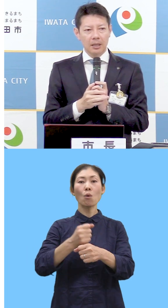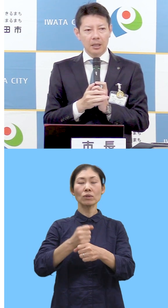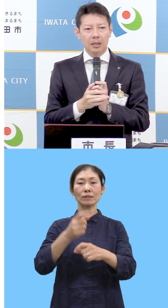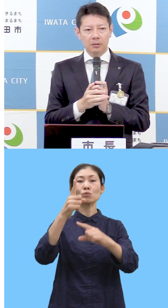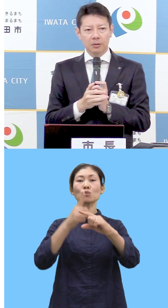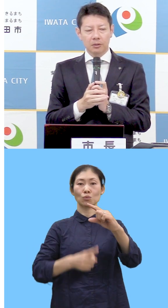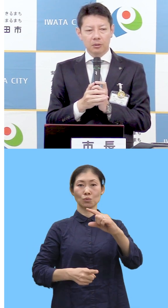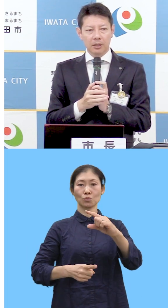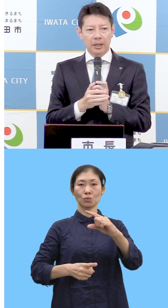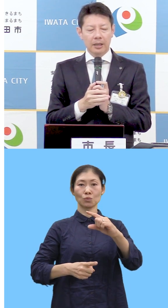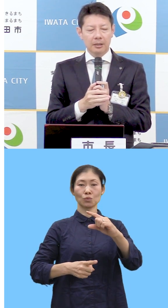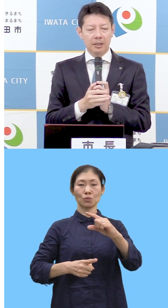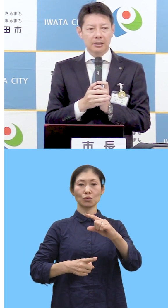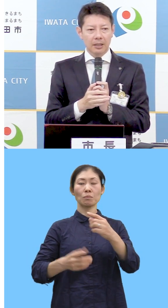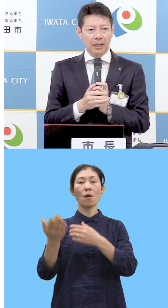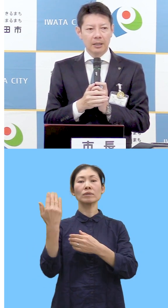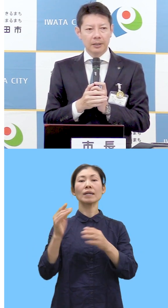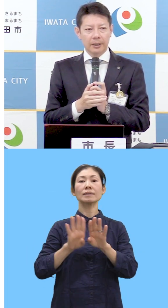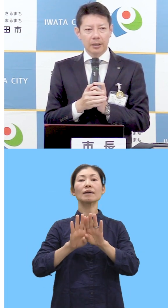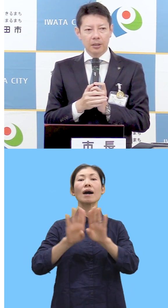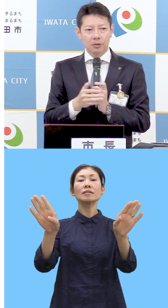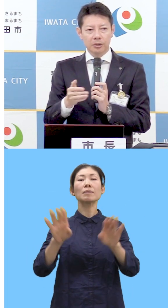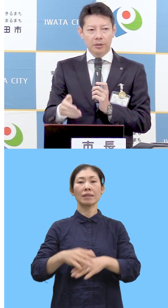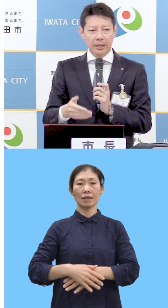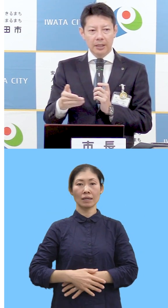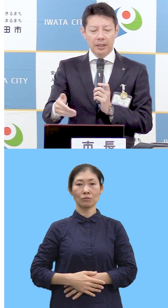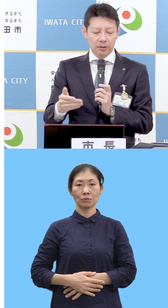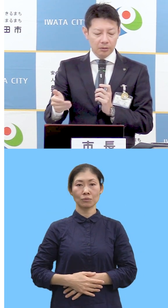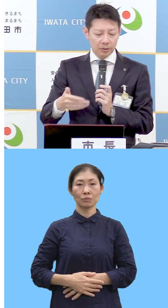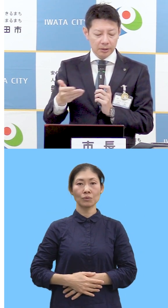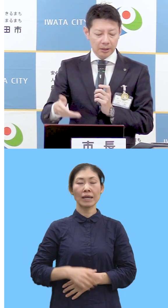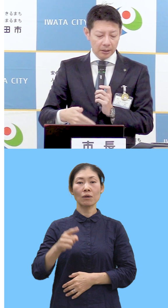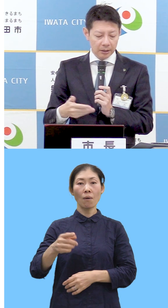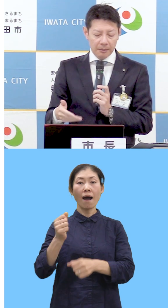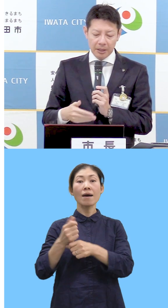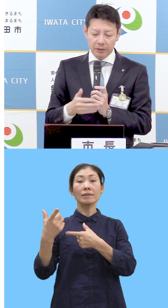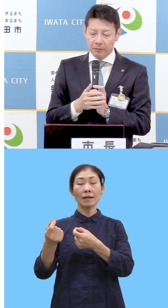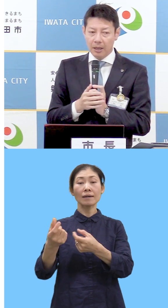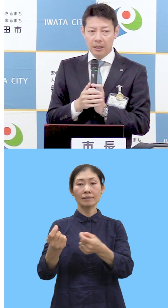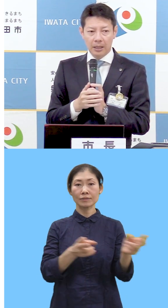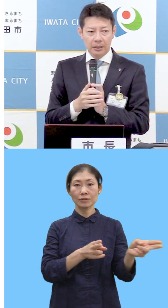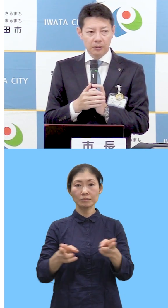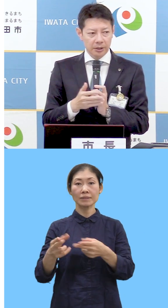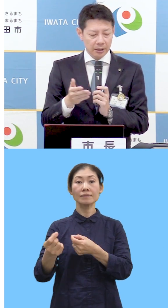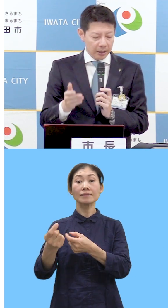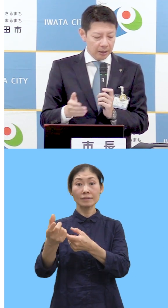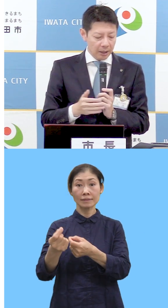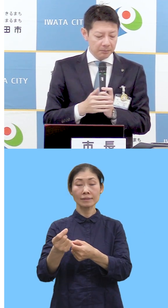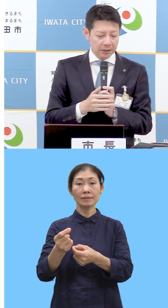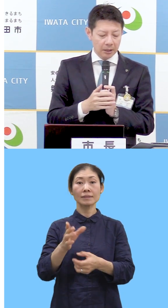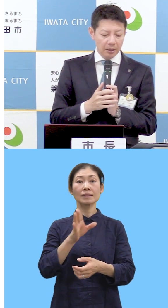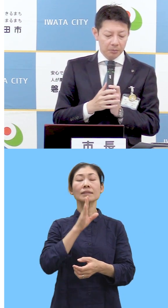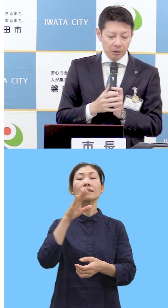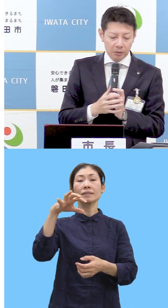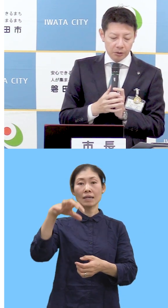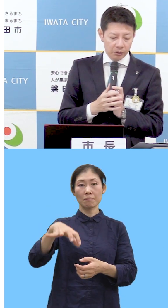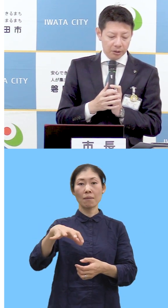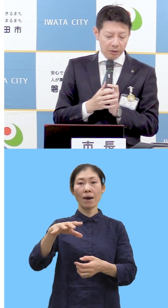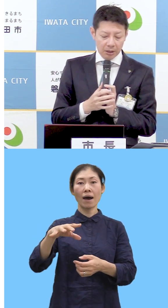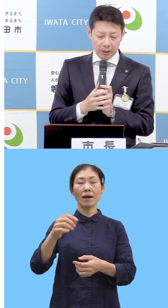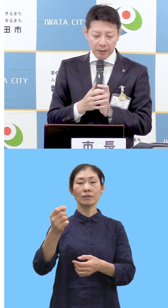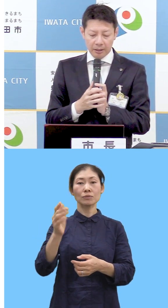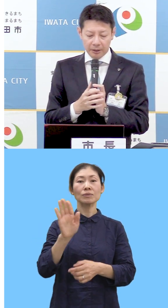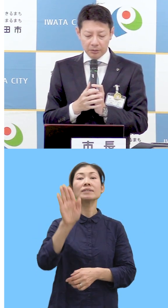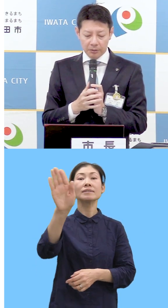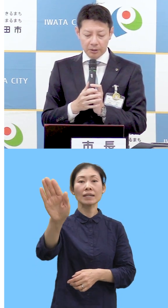まっているということでありますが、工事をやりながらということですから、現場の絵は少し先になりますけれども、ご承